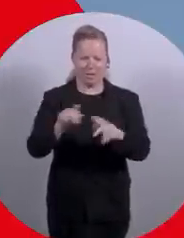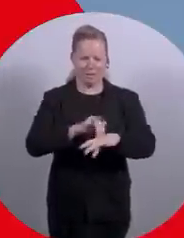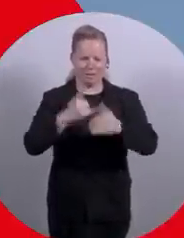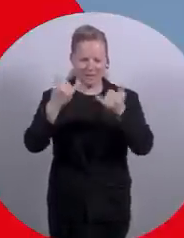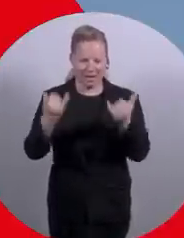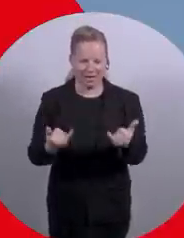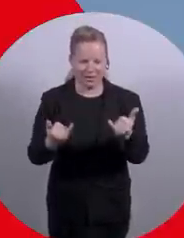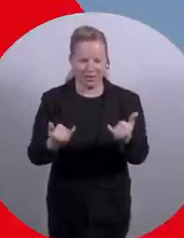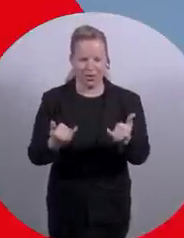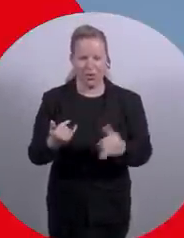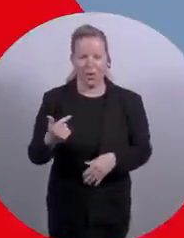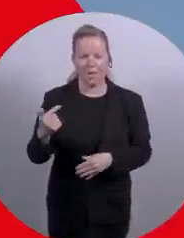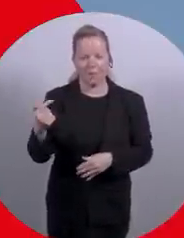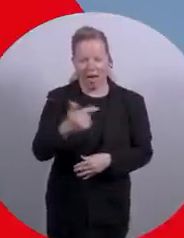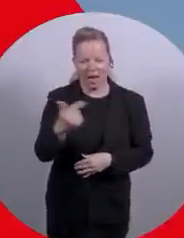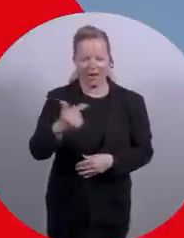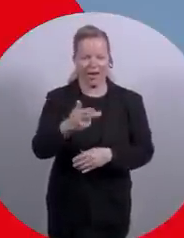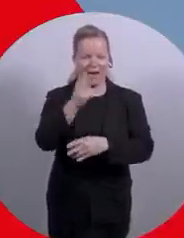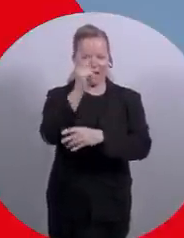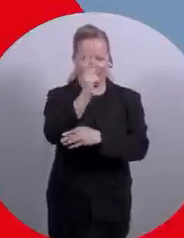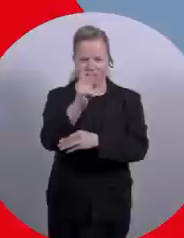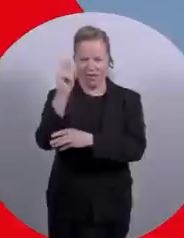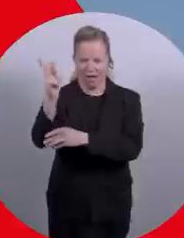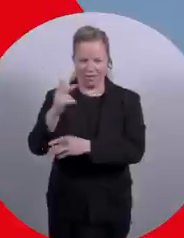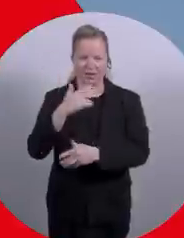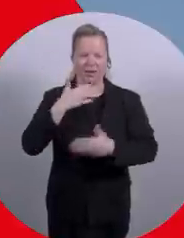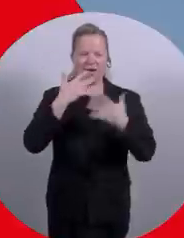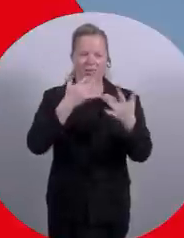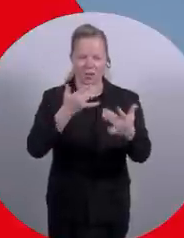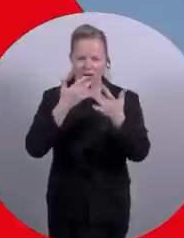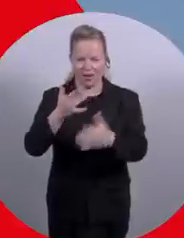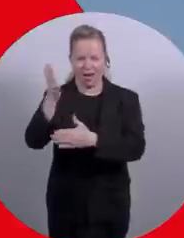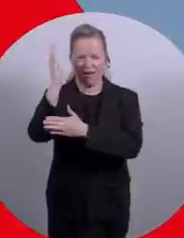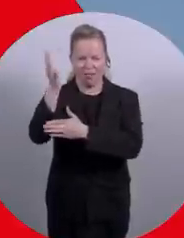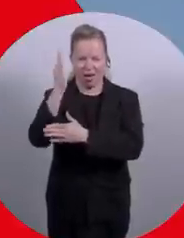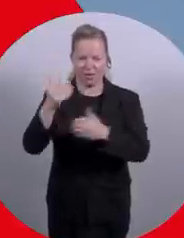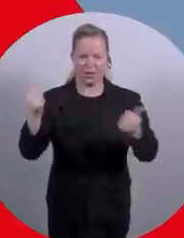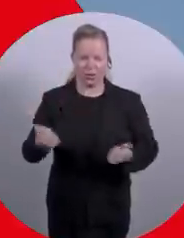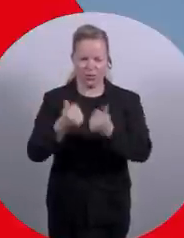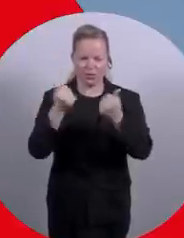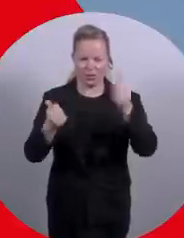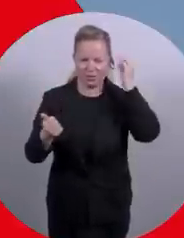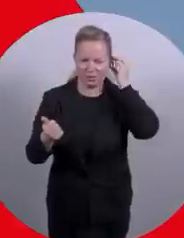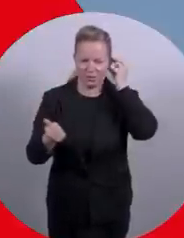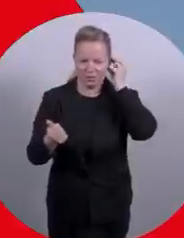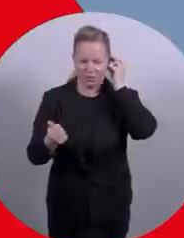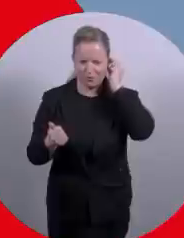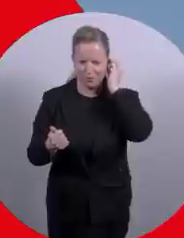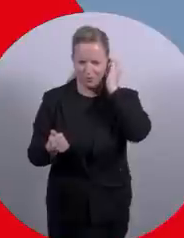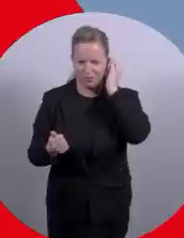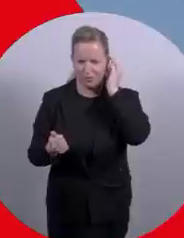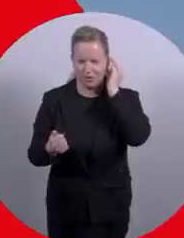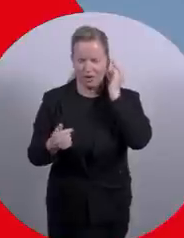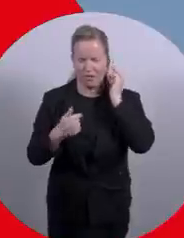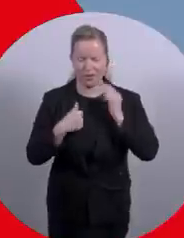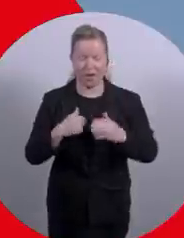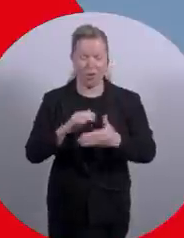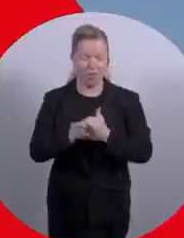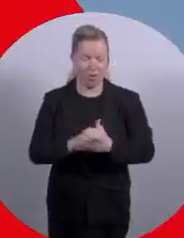den beiden zu den großartigen Referaten gratulieren aber ich bin auch immer eine Freundin der klaren Positionen